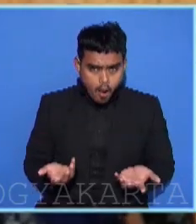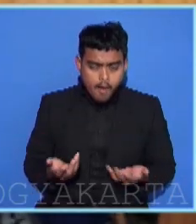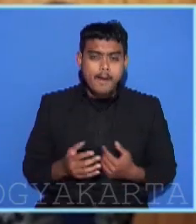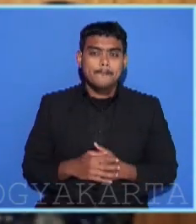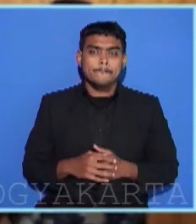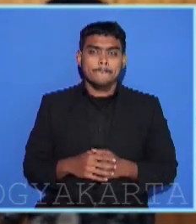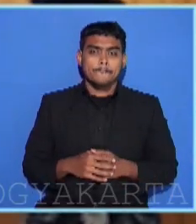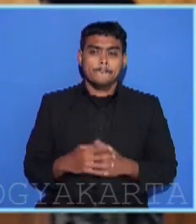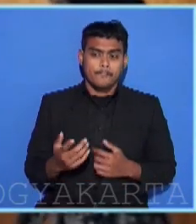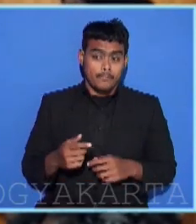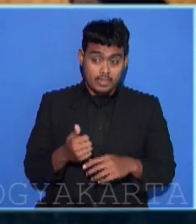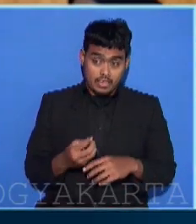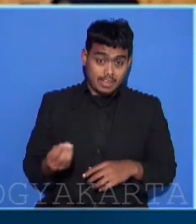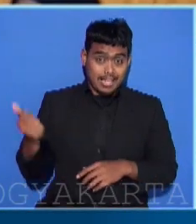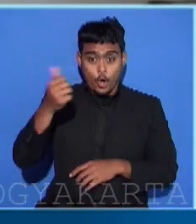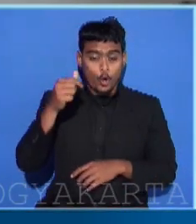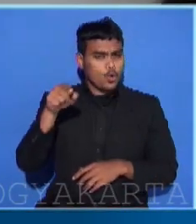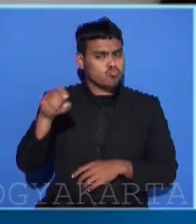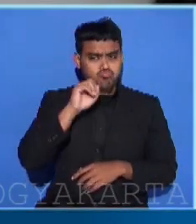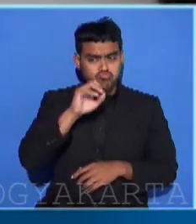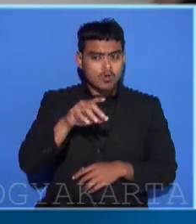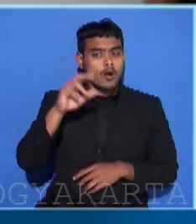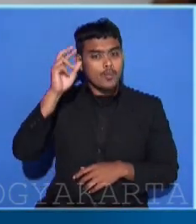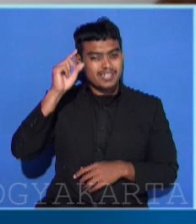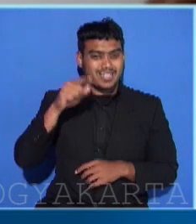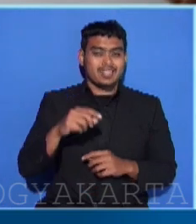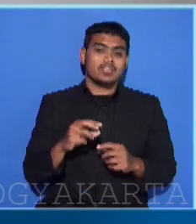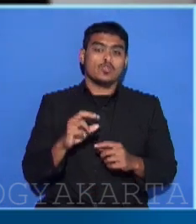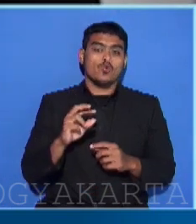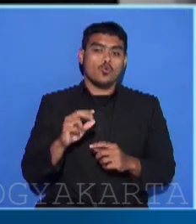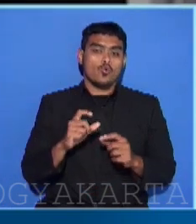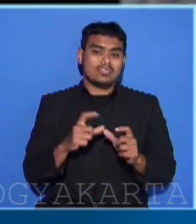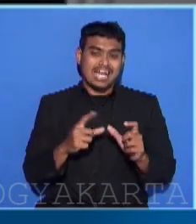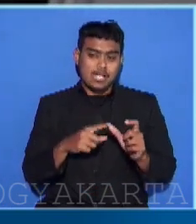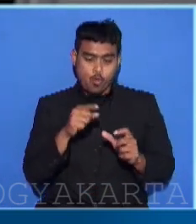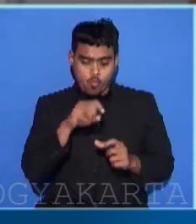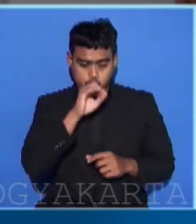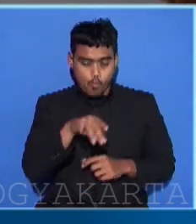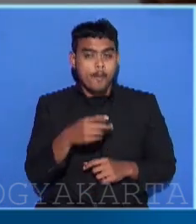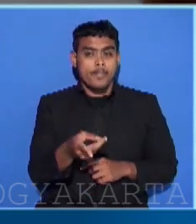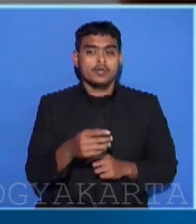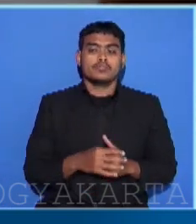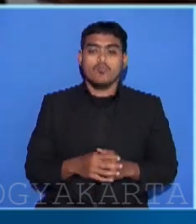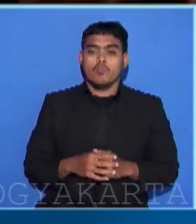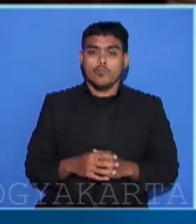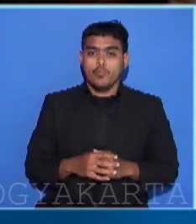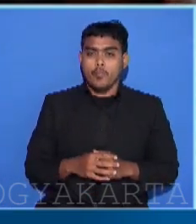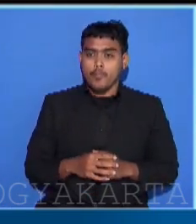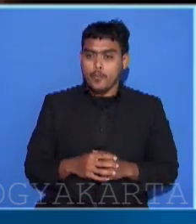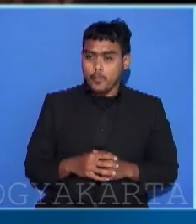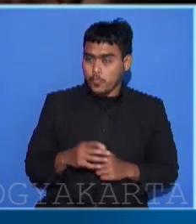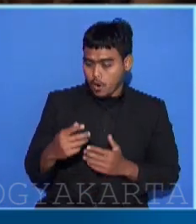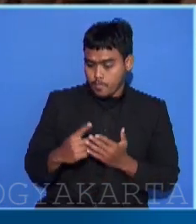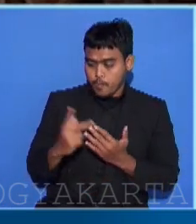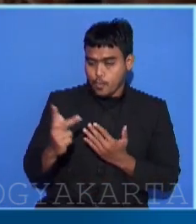Sementara itu, Direktur Utama RSUP Dr. Sarjito Yogyakarta, Eniarti, mengatakan hingga September 2023, program Jaminan